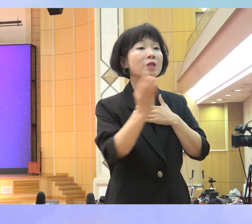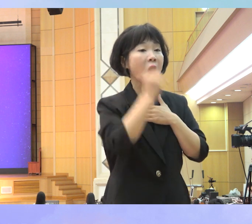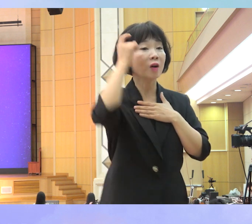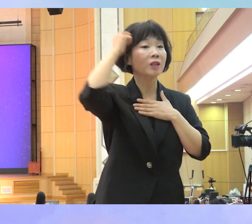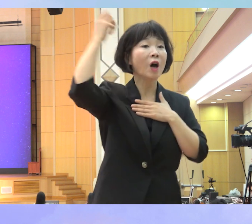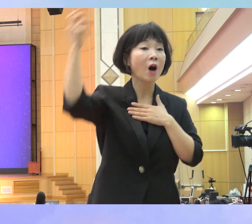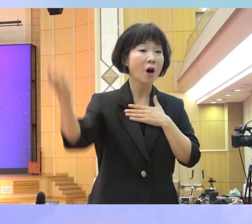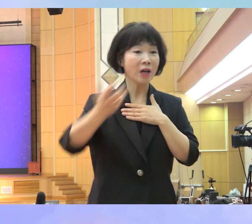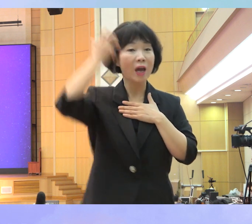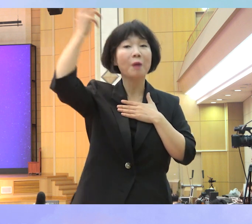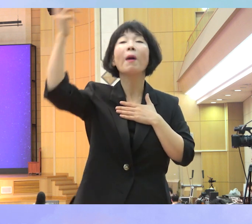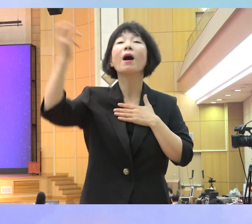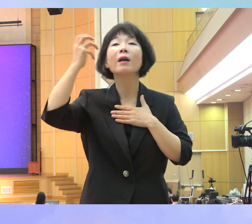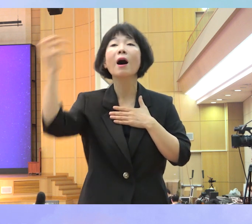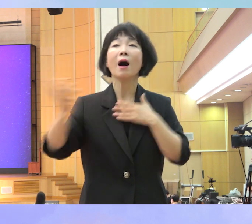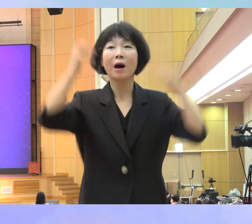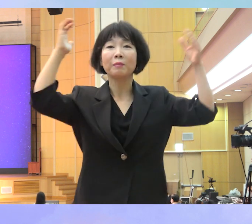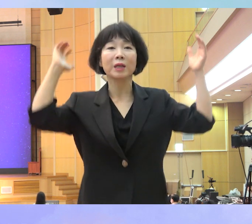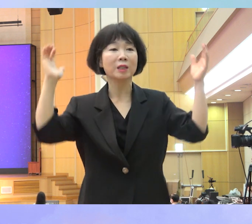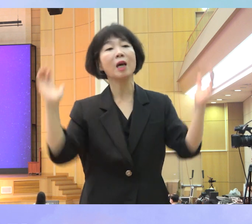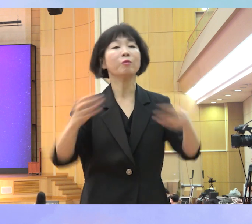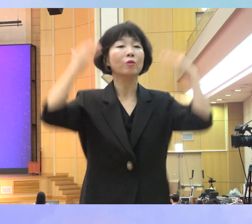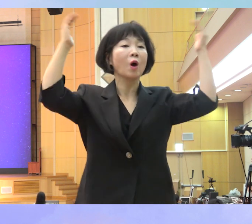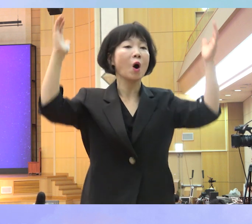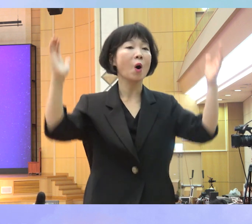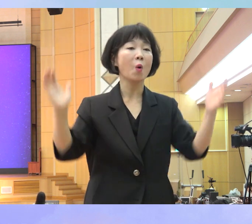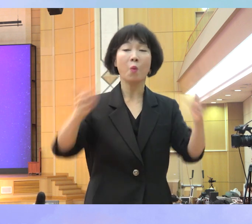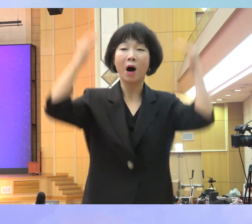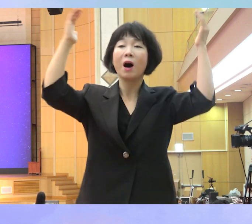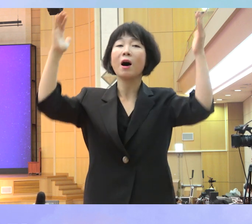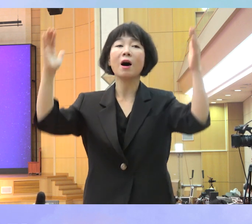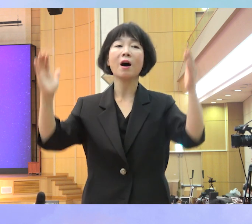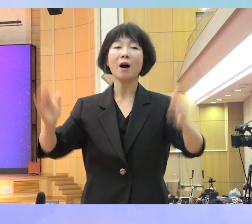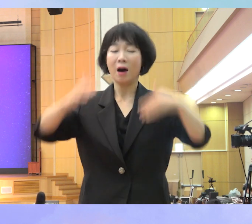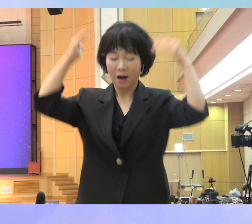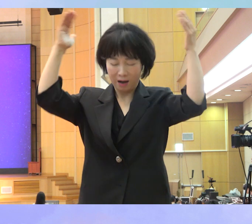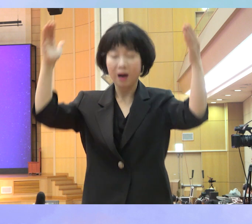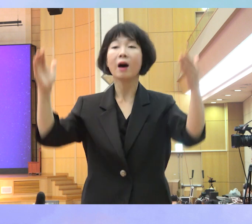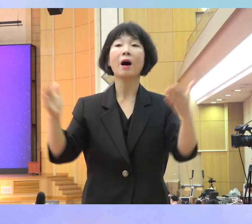하소서. 성령의 바람 이제 불어와.